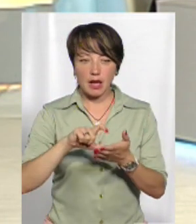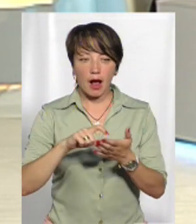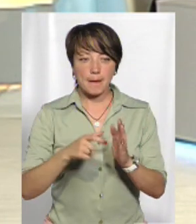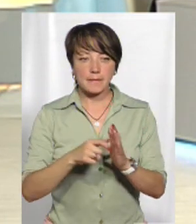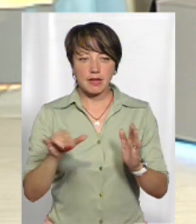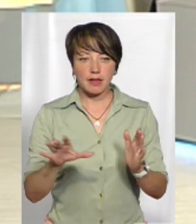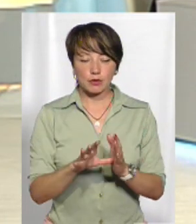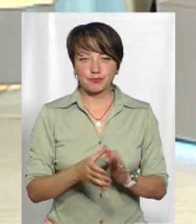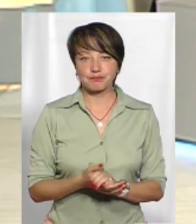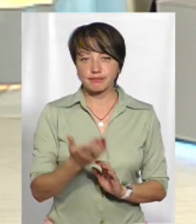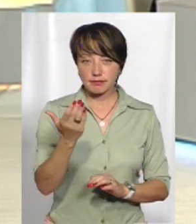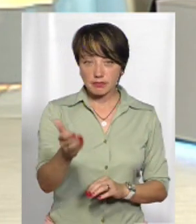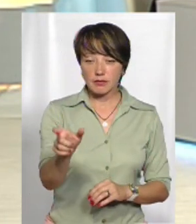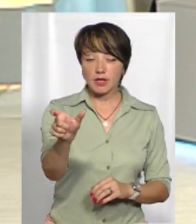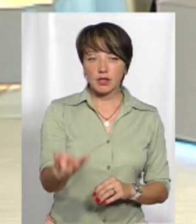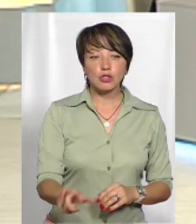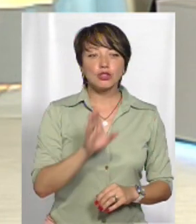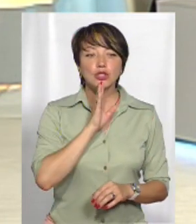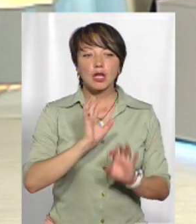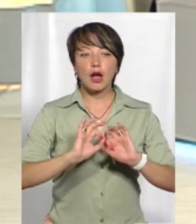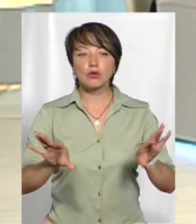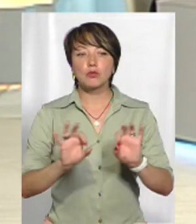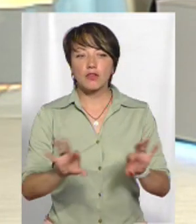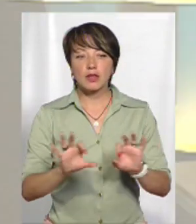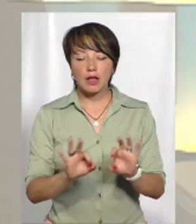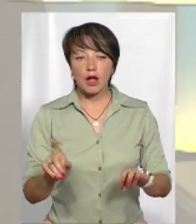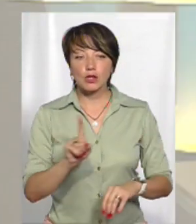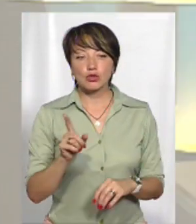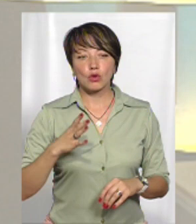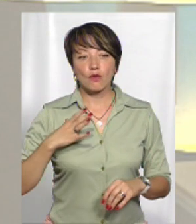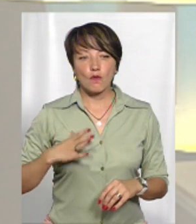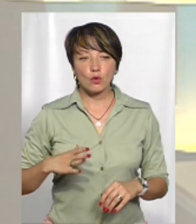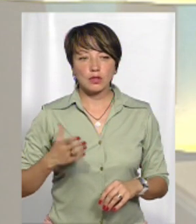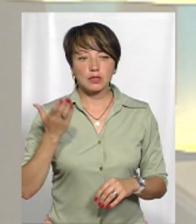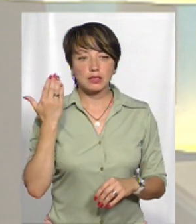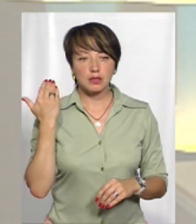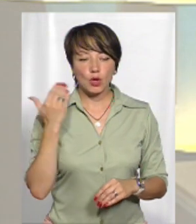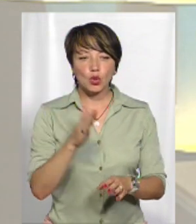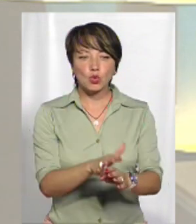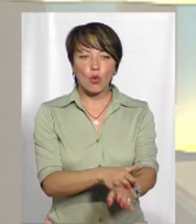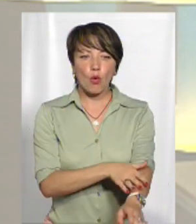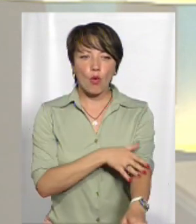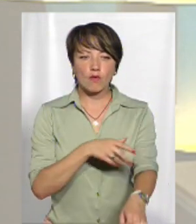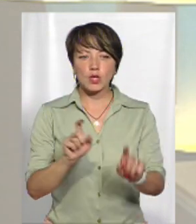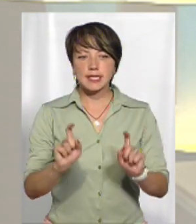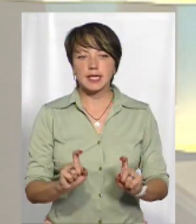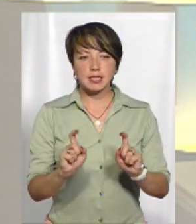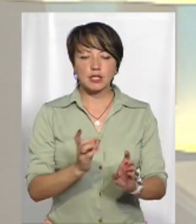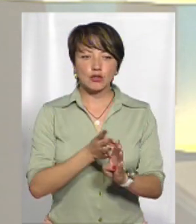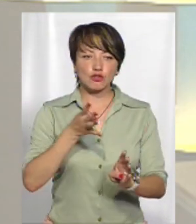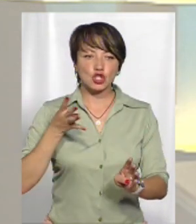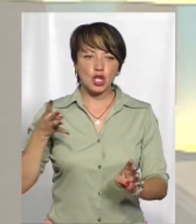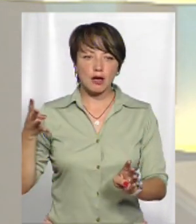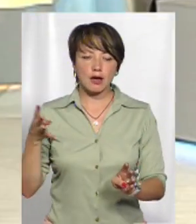Героїня сюжету, який ми бачили раніше, говорила, що доводилося довго сидіти в чергах,